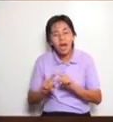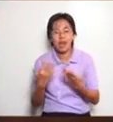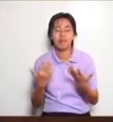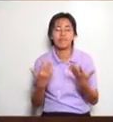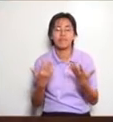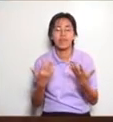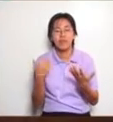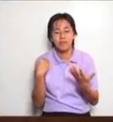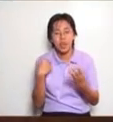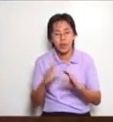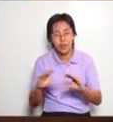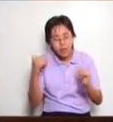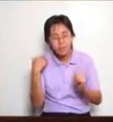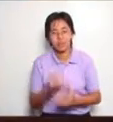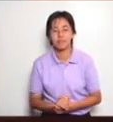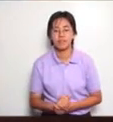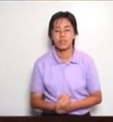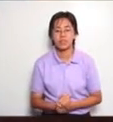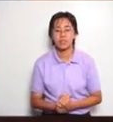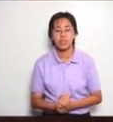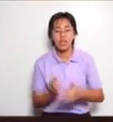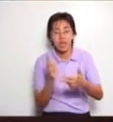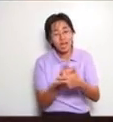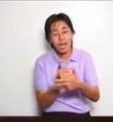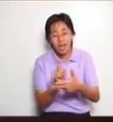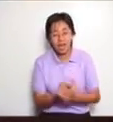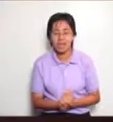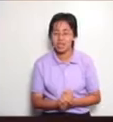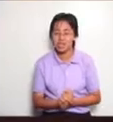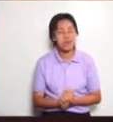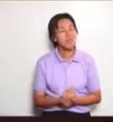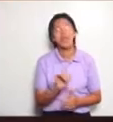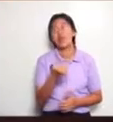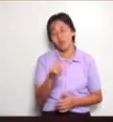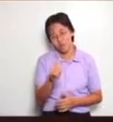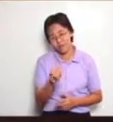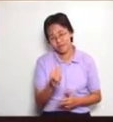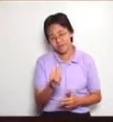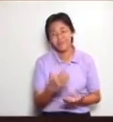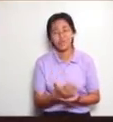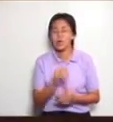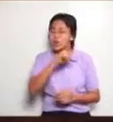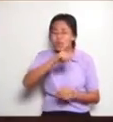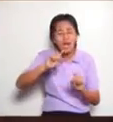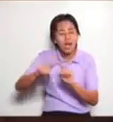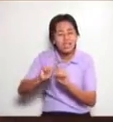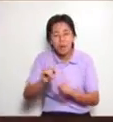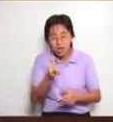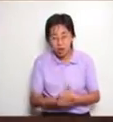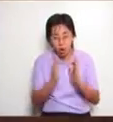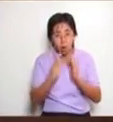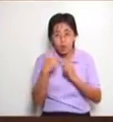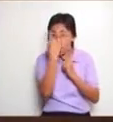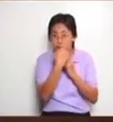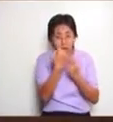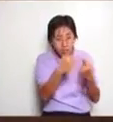มีสามลักษณะ คหนึ่งอนนี้เลัษณะไม่มีอะไรในโรคนี้เทียงสัอย่างเดียว ห้าปีแกกตอนนี้หนาตาเราไม่เหมือน